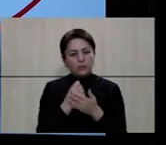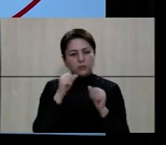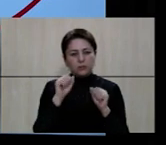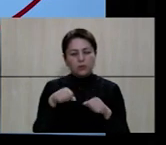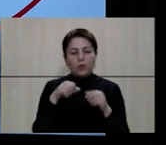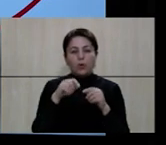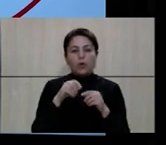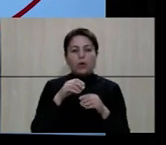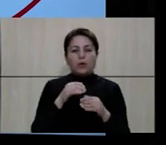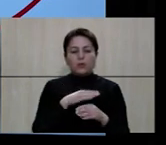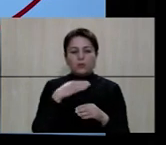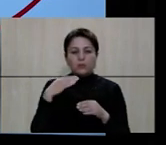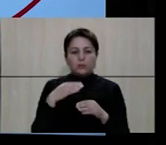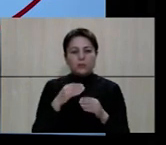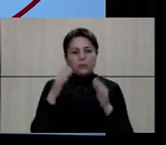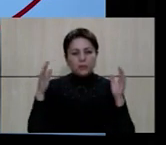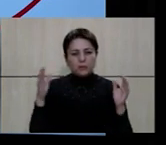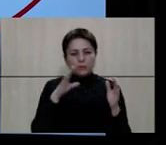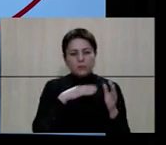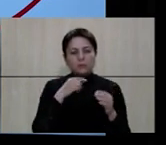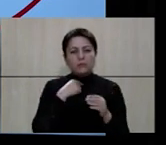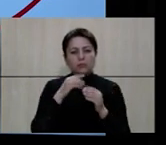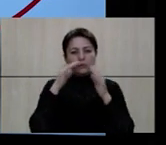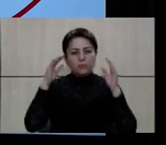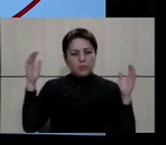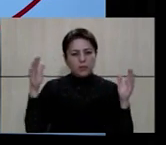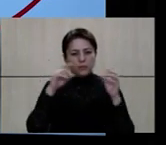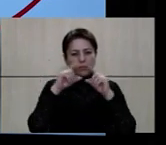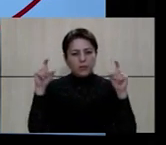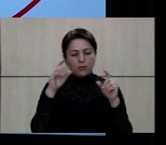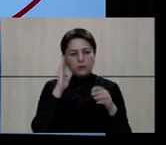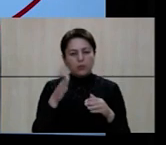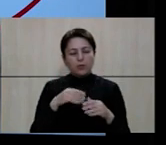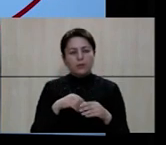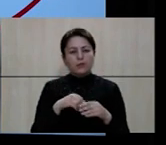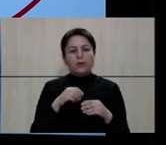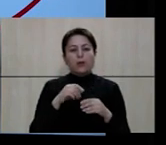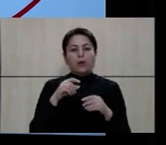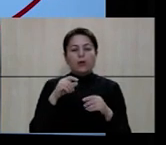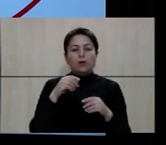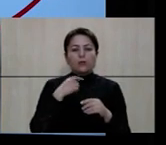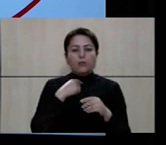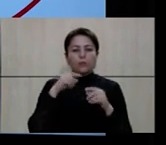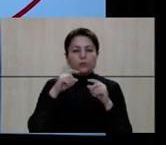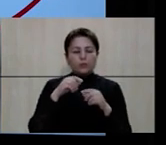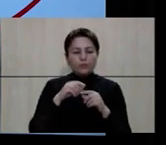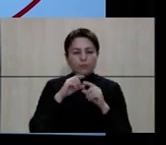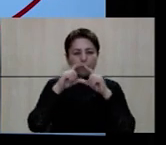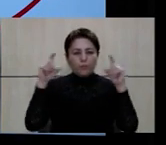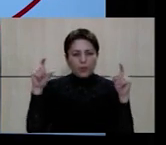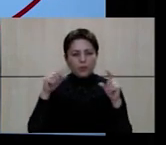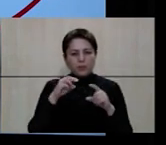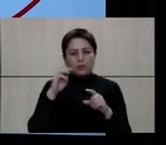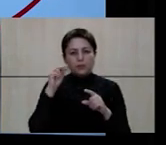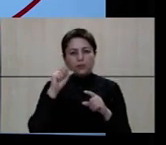katta bo'lsa, tovush shuncha qattiq bo'ladi. Tovush balandligi esa tovush chastotasi bilan belgilanadi. Tovush tembri